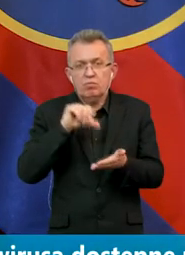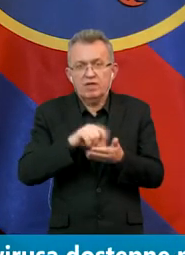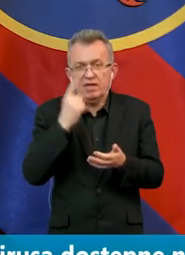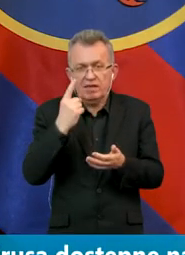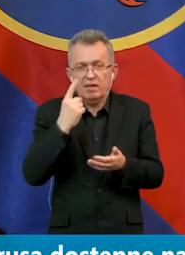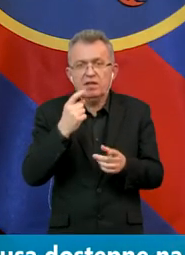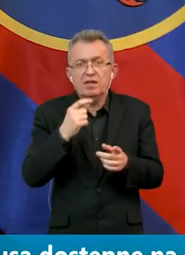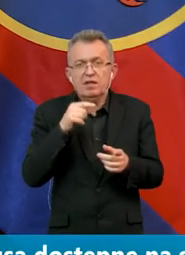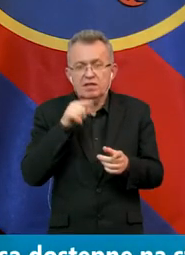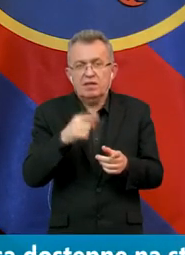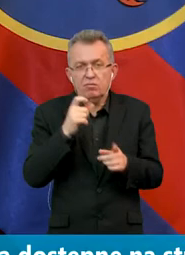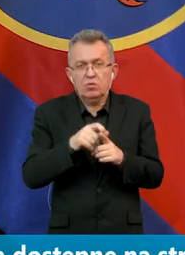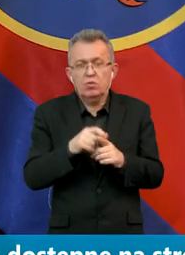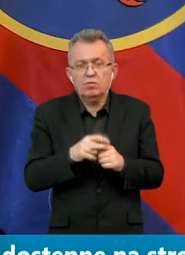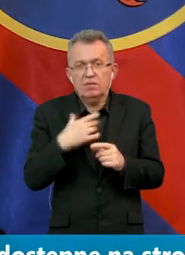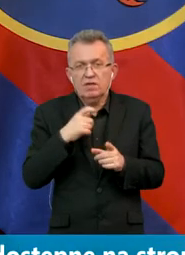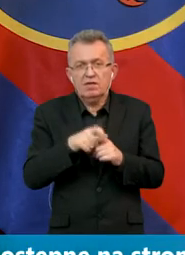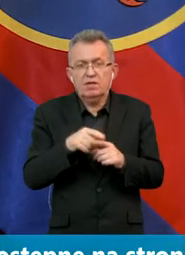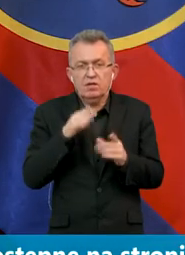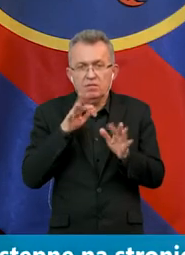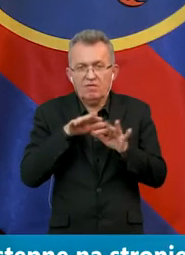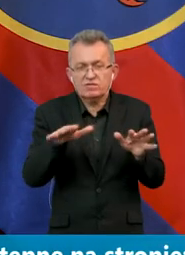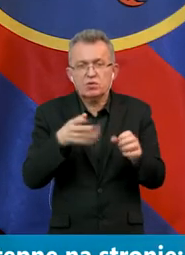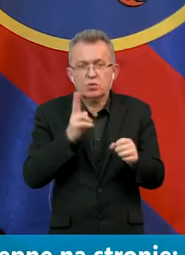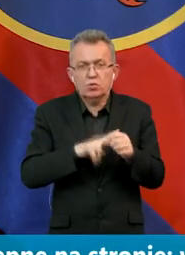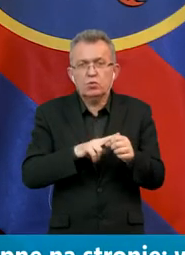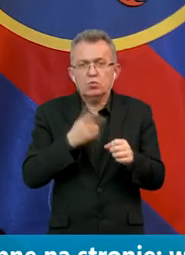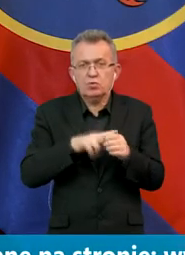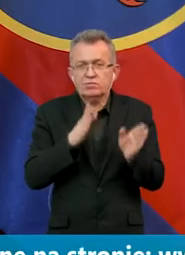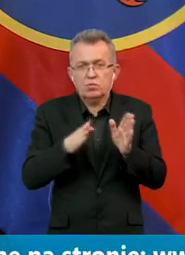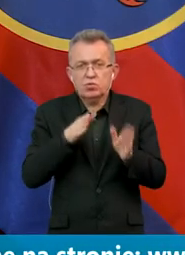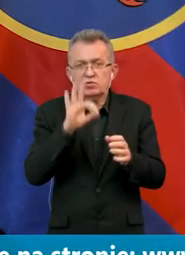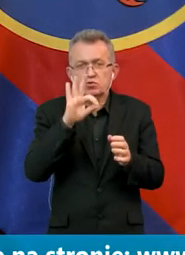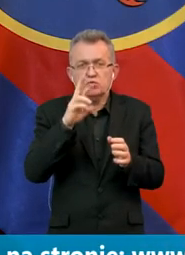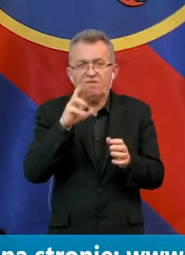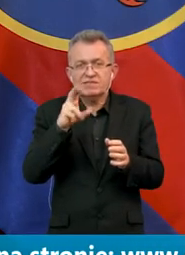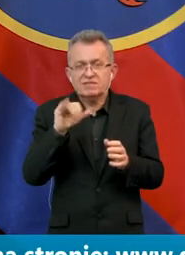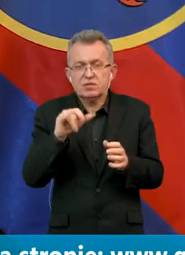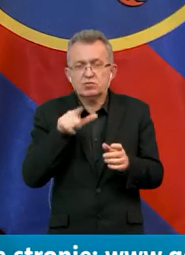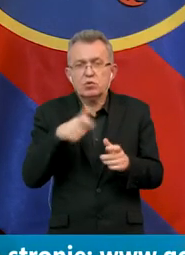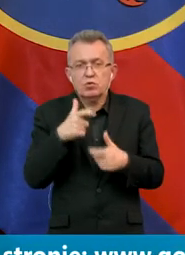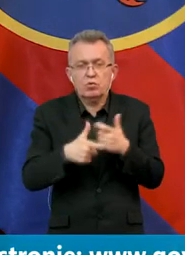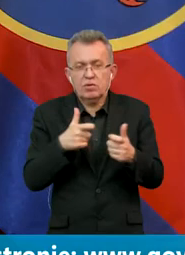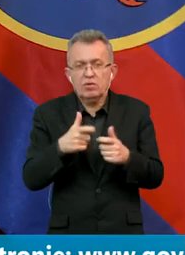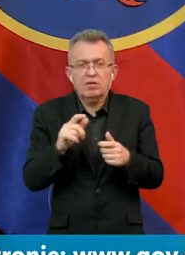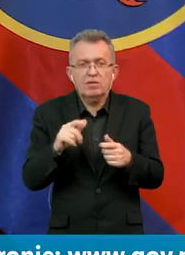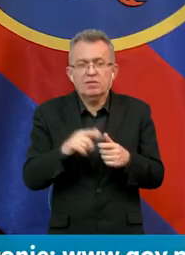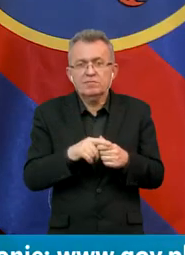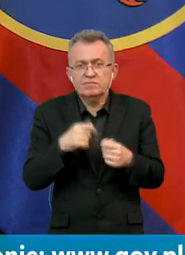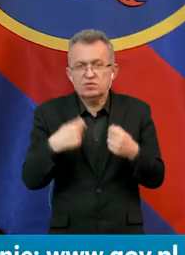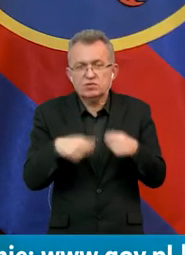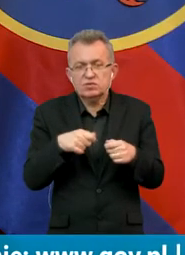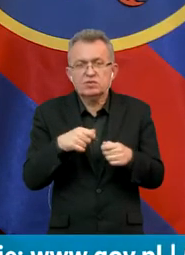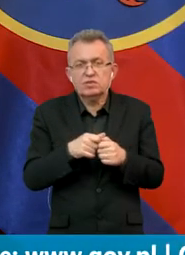jedyny, to jest właśnie ten powszechny, który szykujemy przy Sobińskiego, plus to, co robi na bieżąco